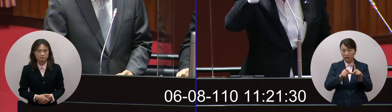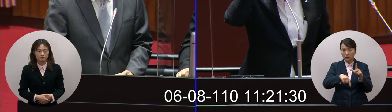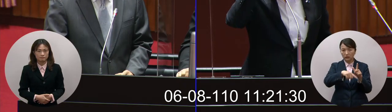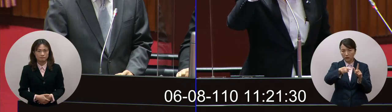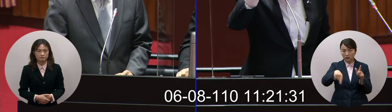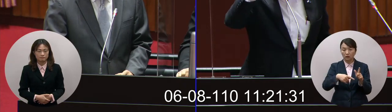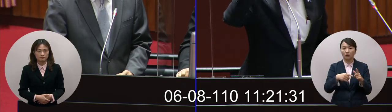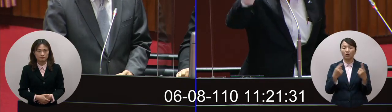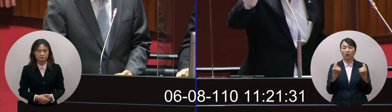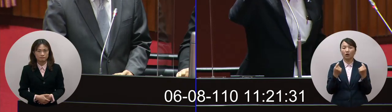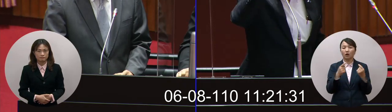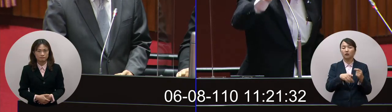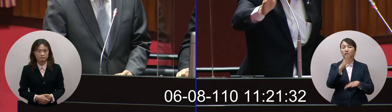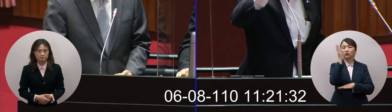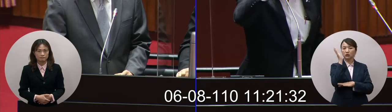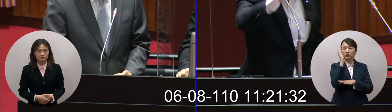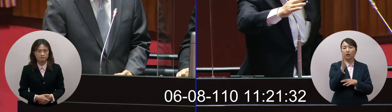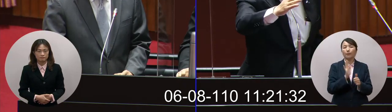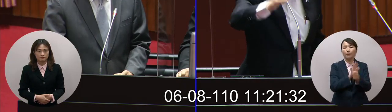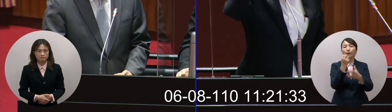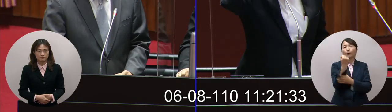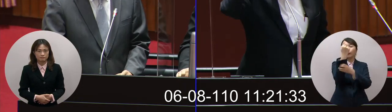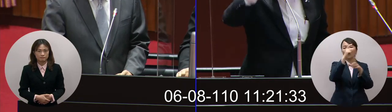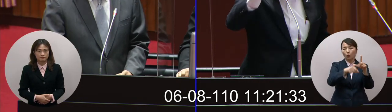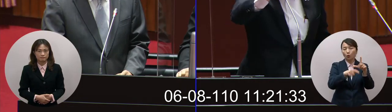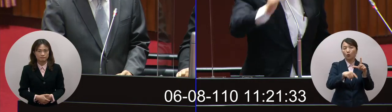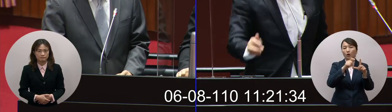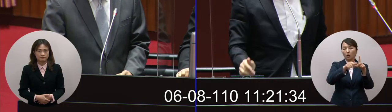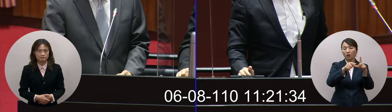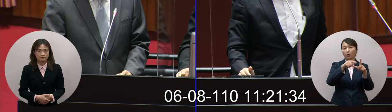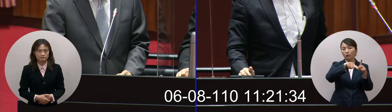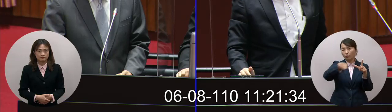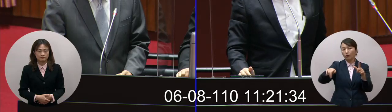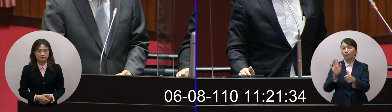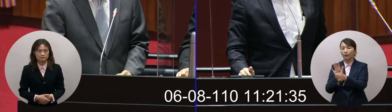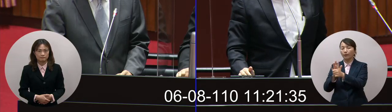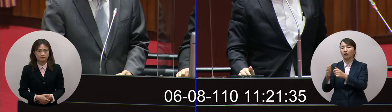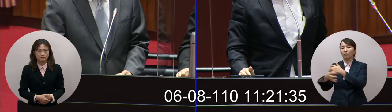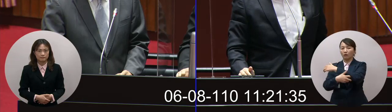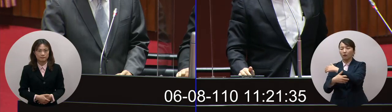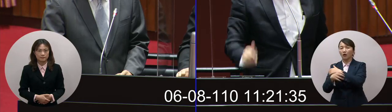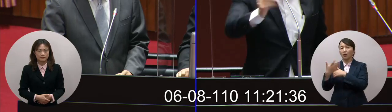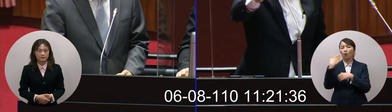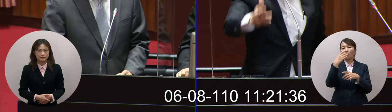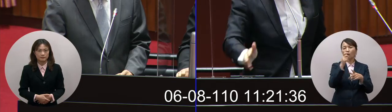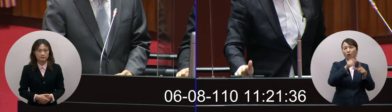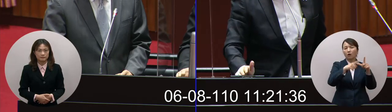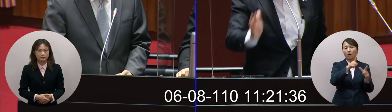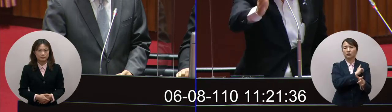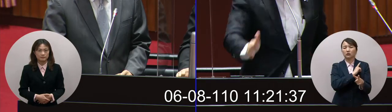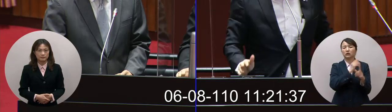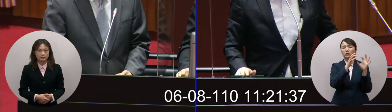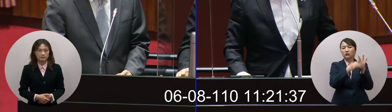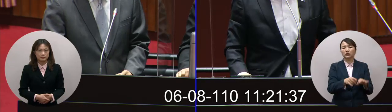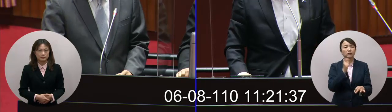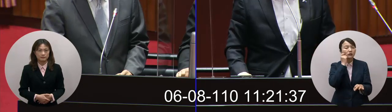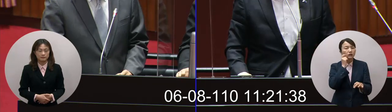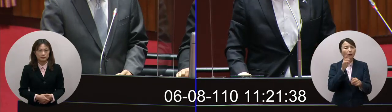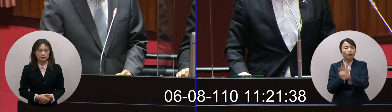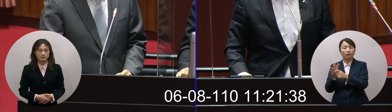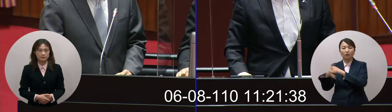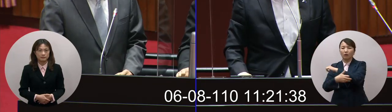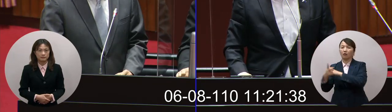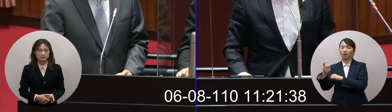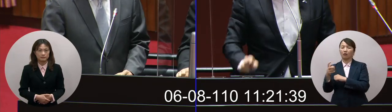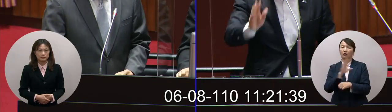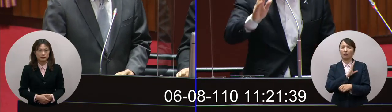都是你现在是停留在政府挺企业，企业挺劳工，企业他自己都挺不住的时候，他怎么挺劳工？劳工他看谁挺，最后是要看政府